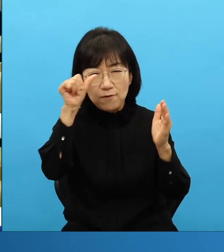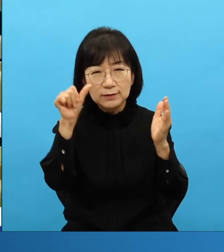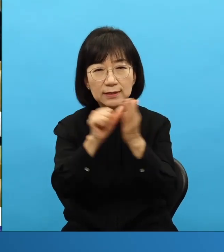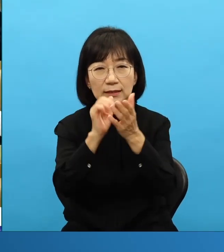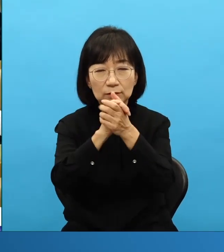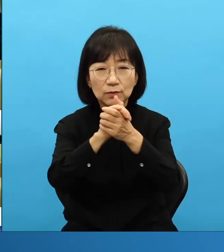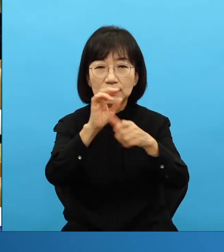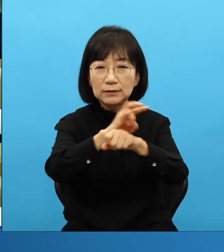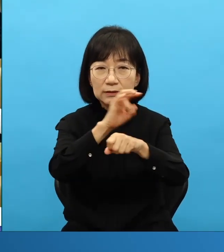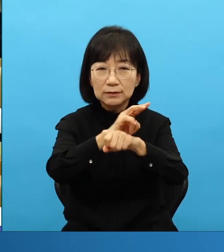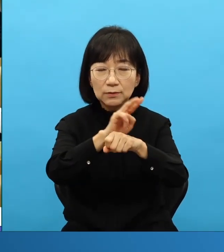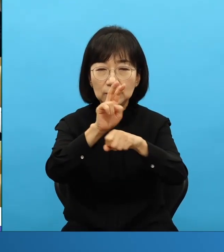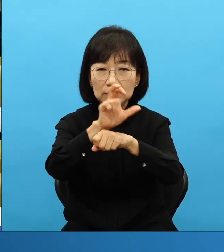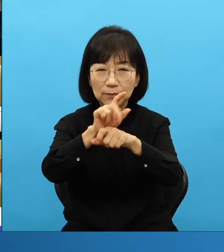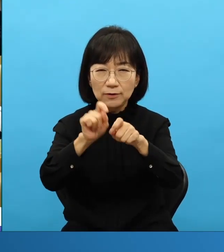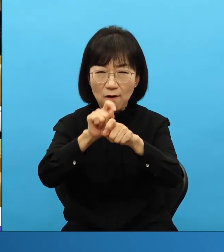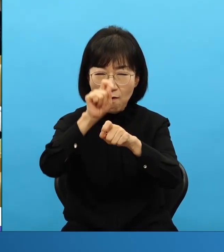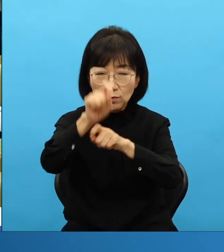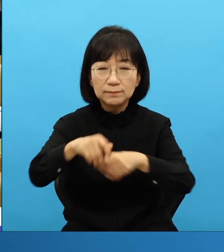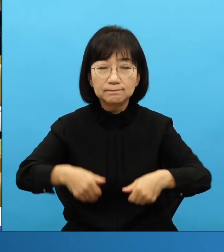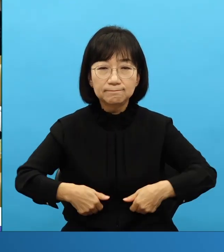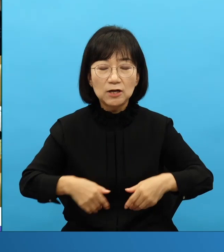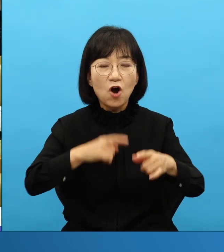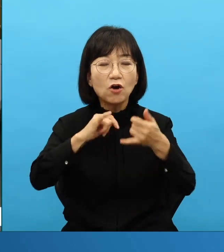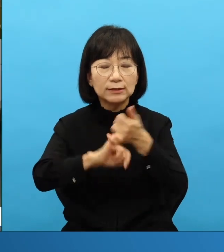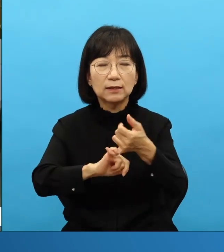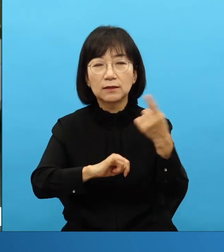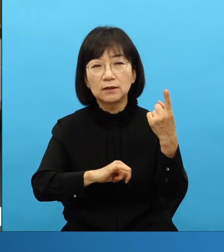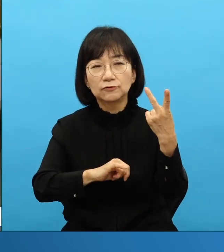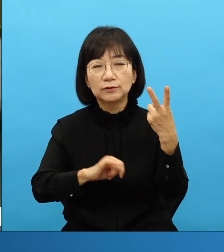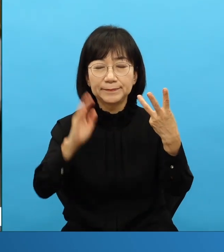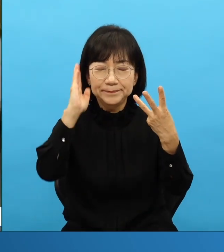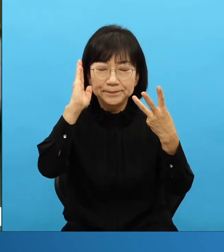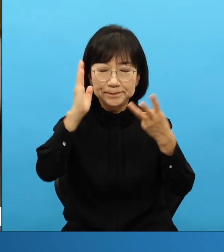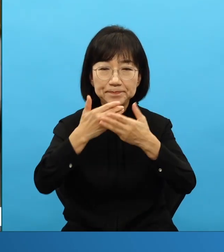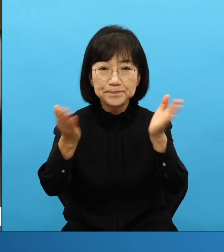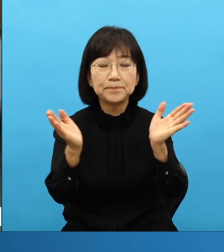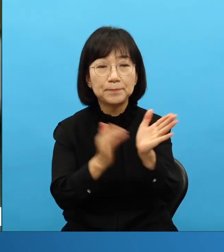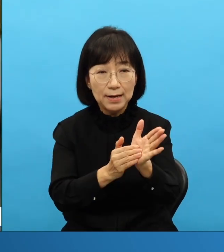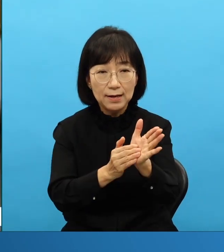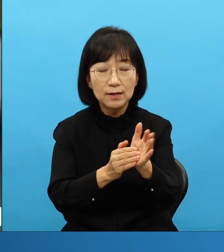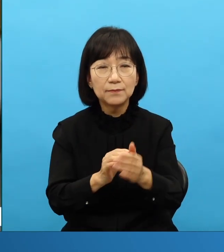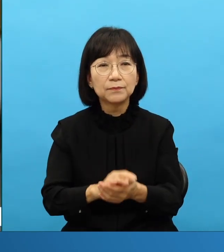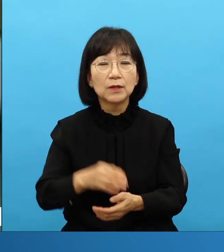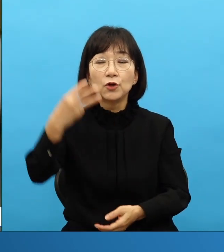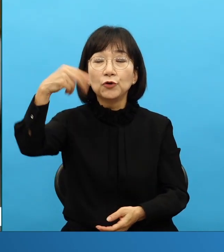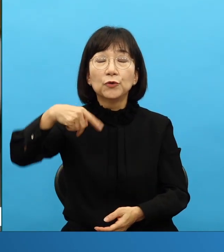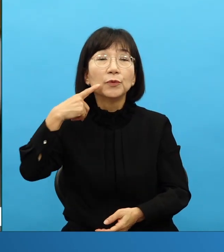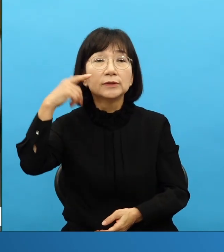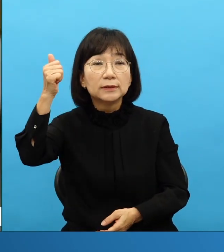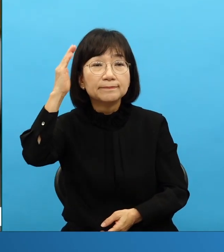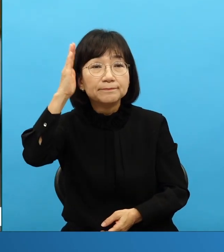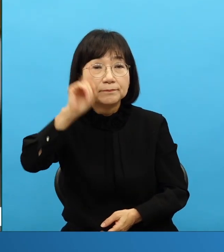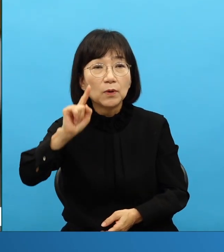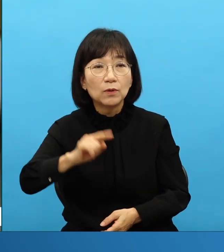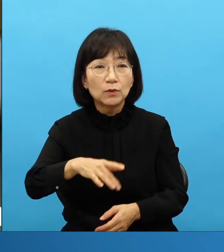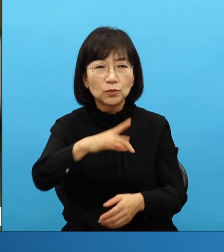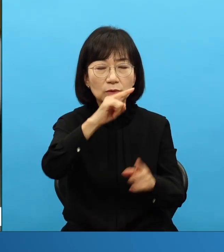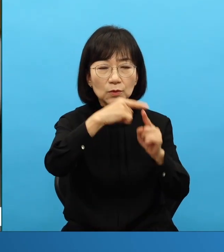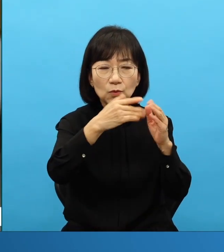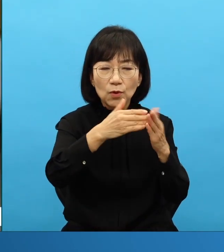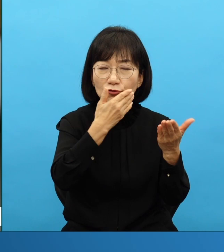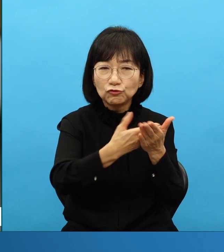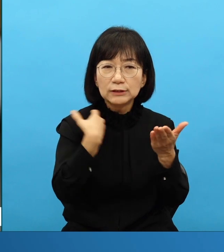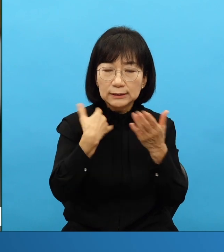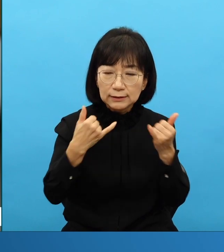25 영원해야 할 3강의 말씀을 선포했습니다. 유광수 목사는 초대교회 중직자들과 우리의